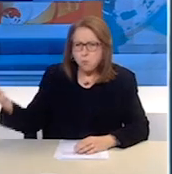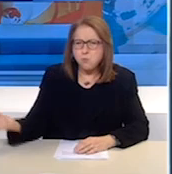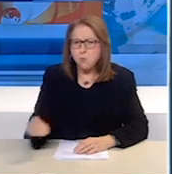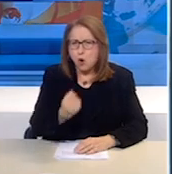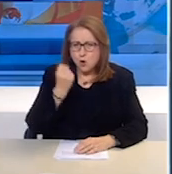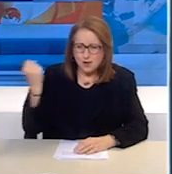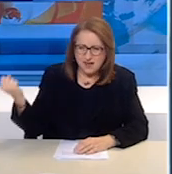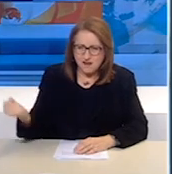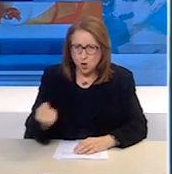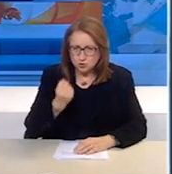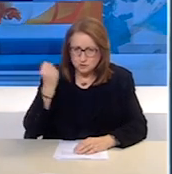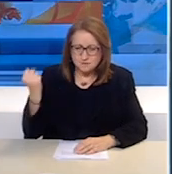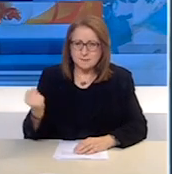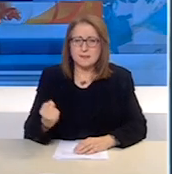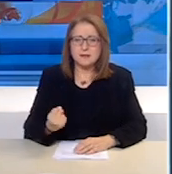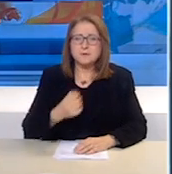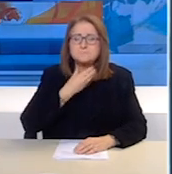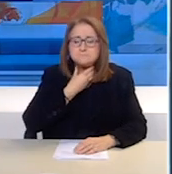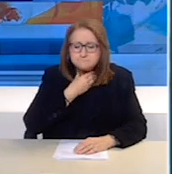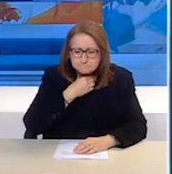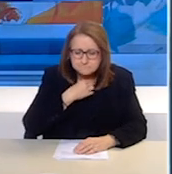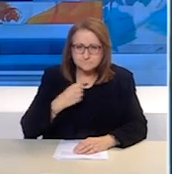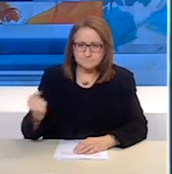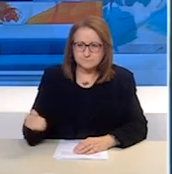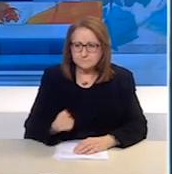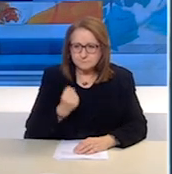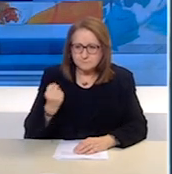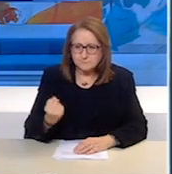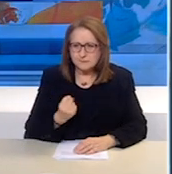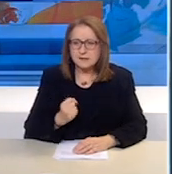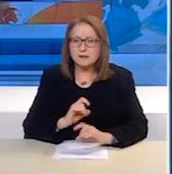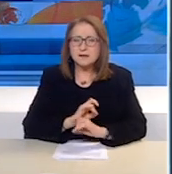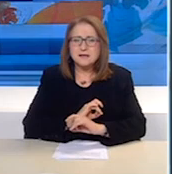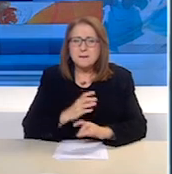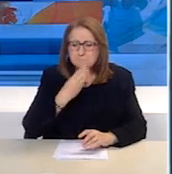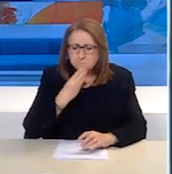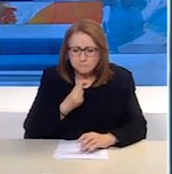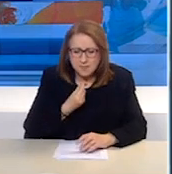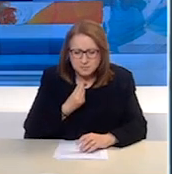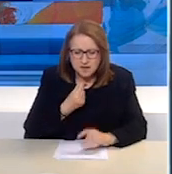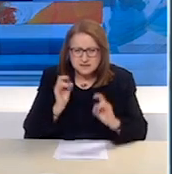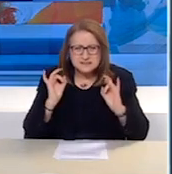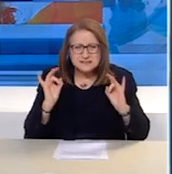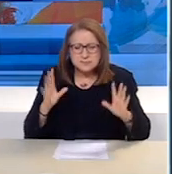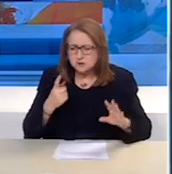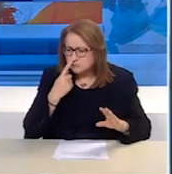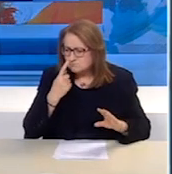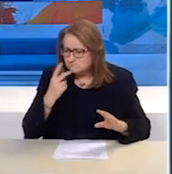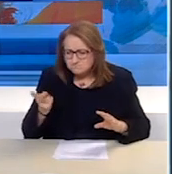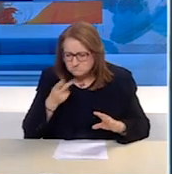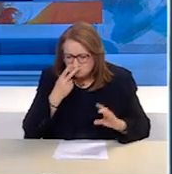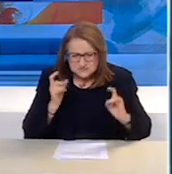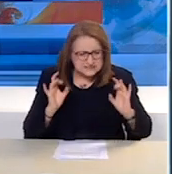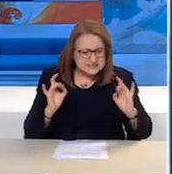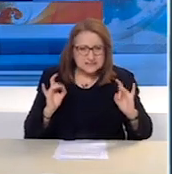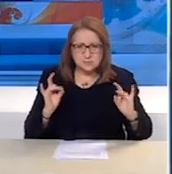δηλαδή το μονοκέφαλο, τον πονόλαιμο και ξαφνική απώλεια ή διαταραχή της γεύσης ή της όσφρησης. Τα συμπτώματα,